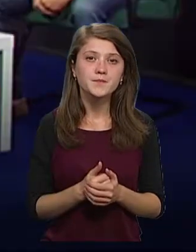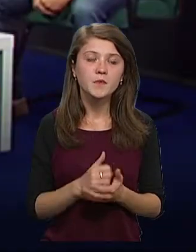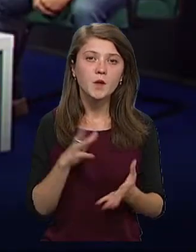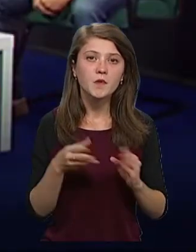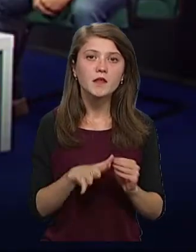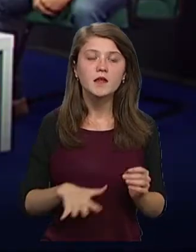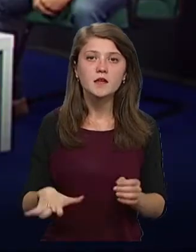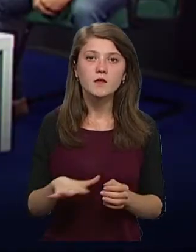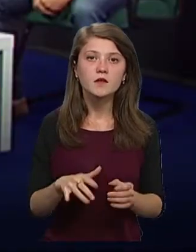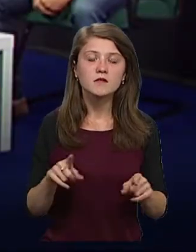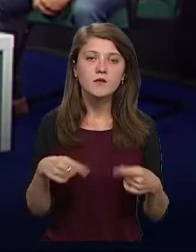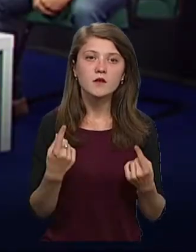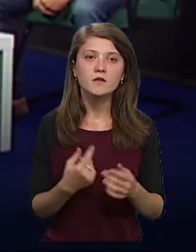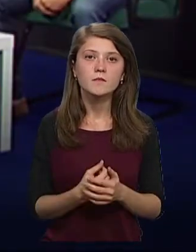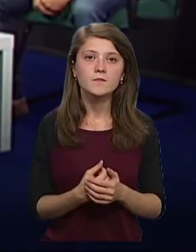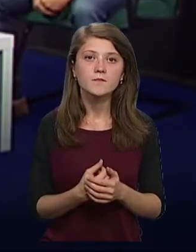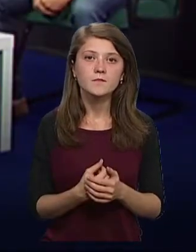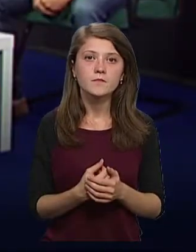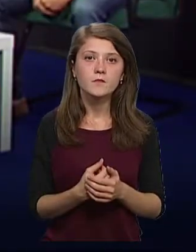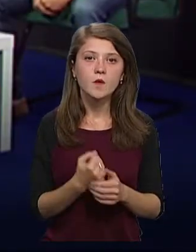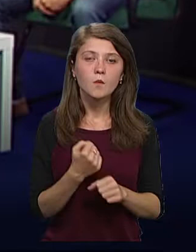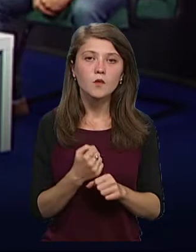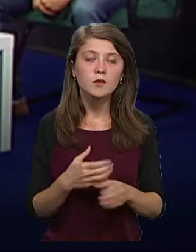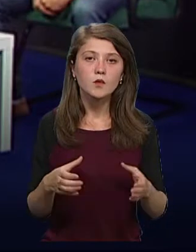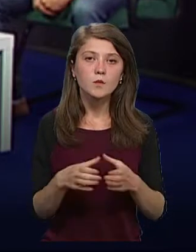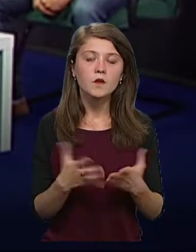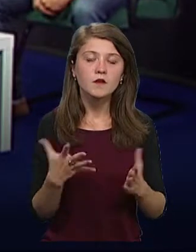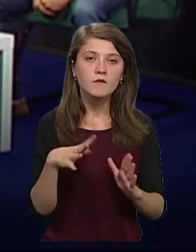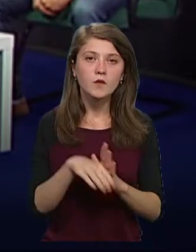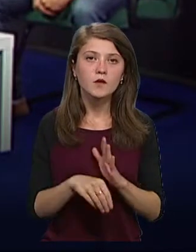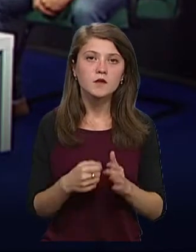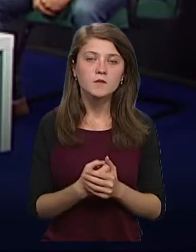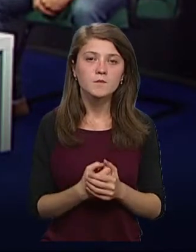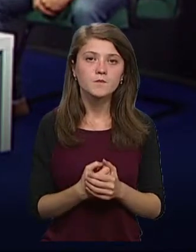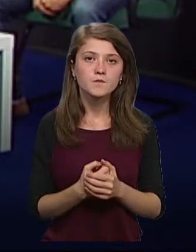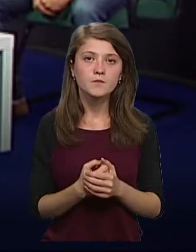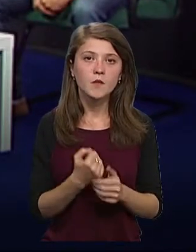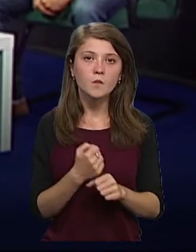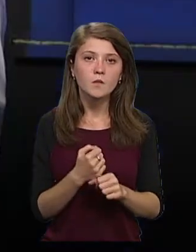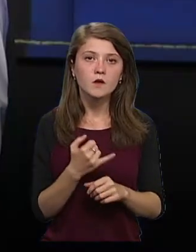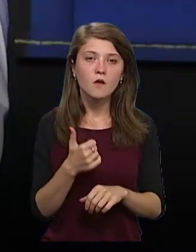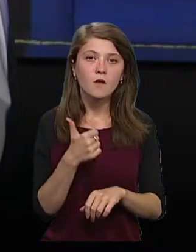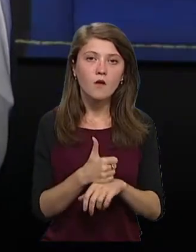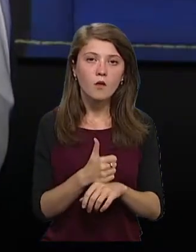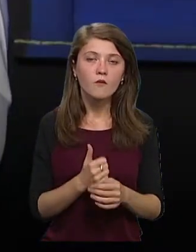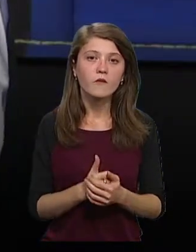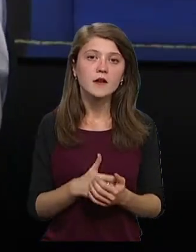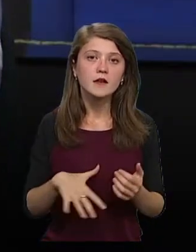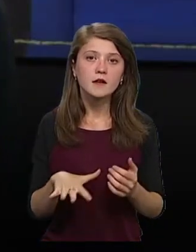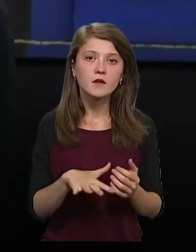об'єднані територіальні громади, створена при обласній державній адміністрації робоча група, де входять голови, в робочу групу входять і голови об'єднаних територіальних